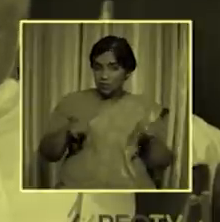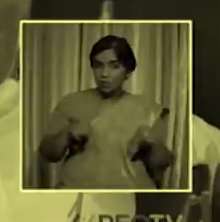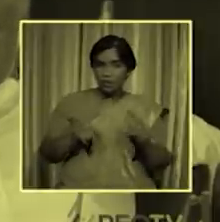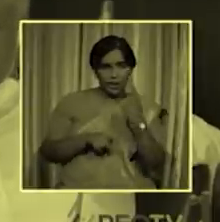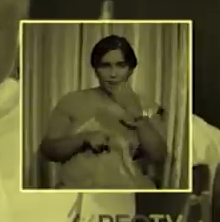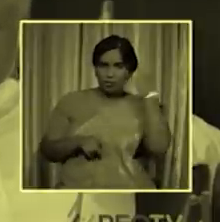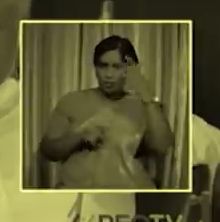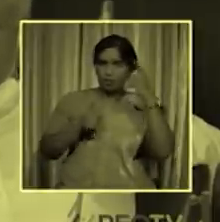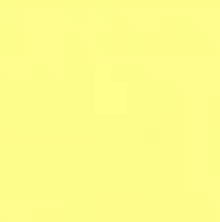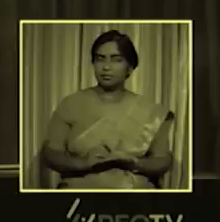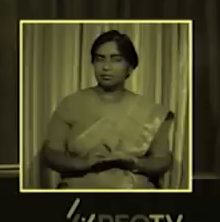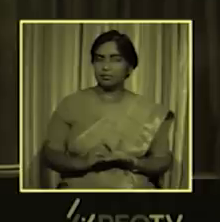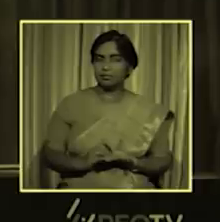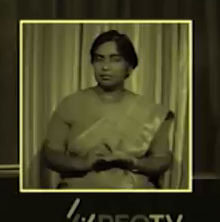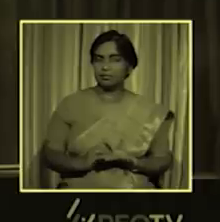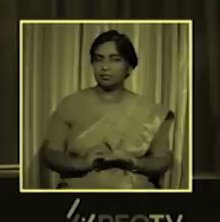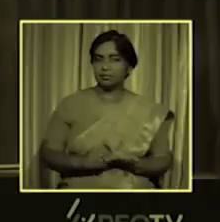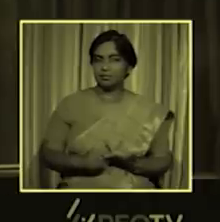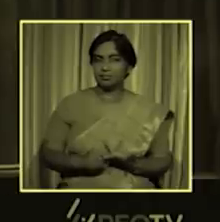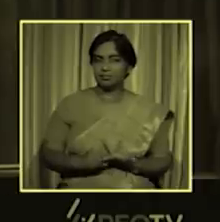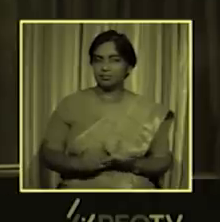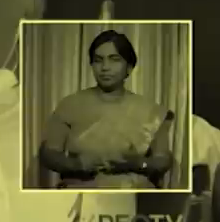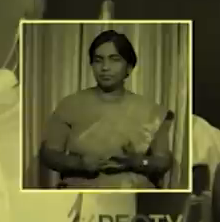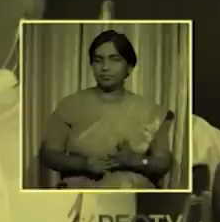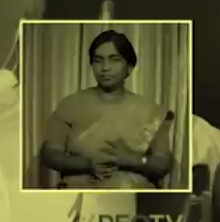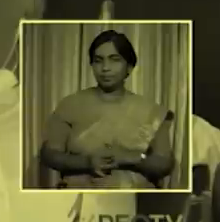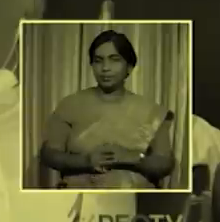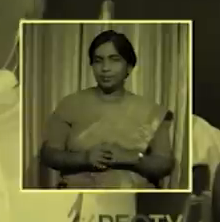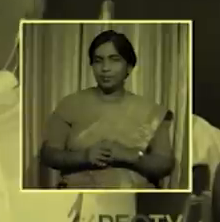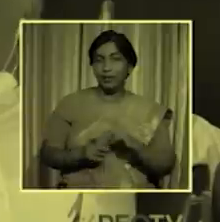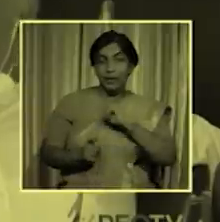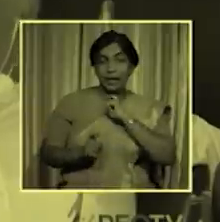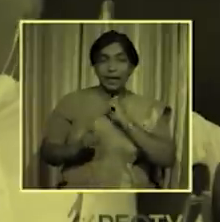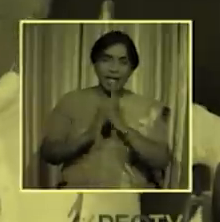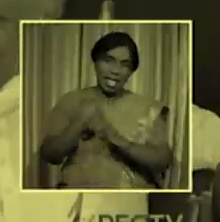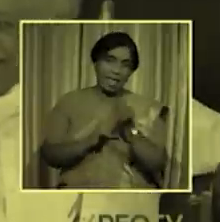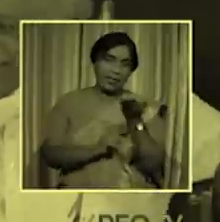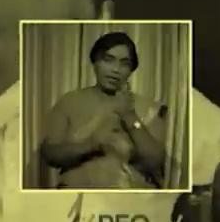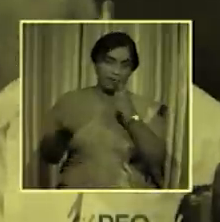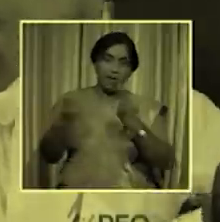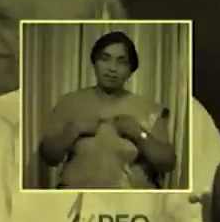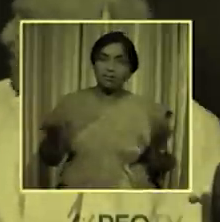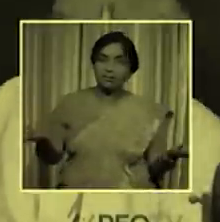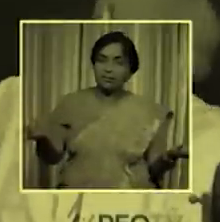රනිල් එයාගේ කටවහපු ලස්සන කෑ ගහන කී දෙනෙක් මගෙන් ඇමතිකම් ඉල්ලුවද?